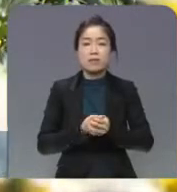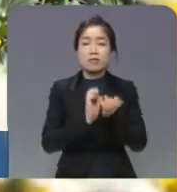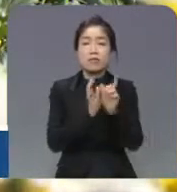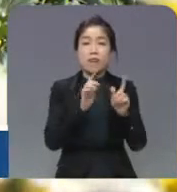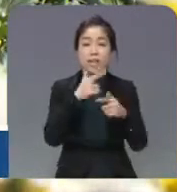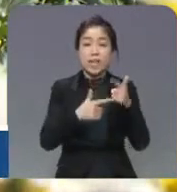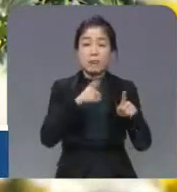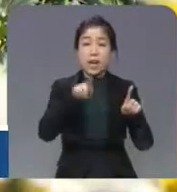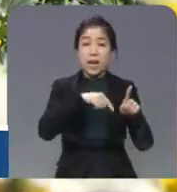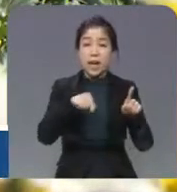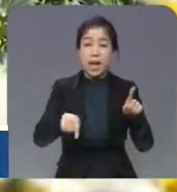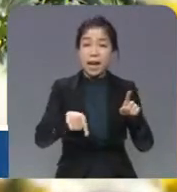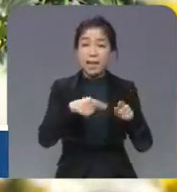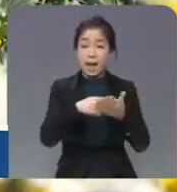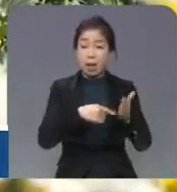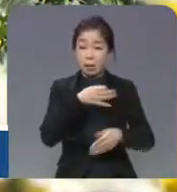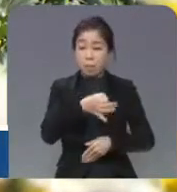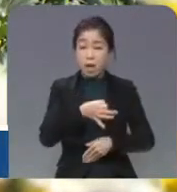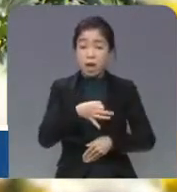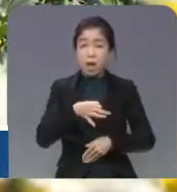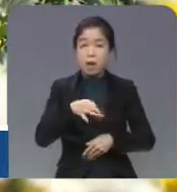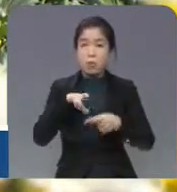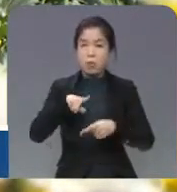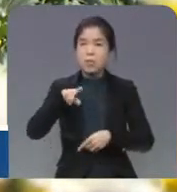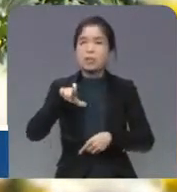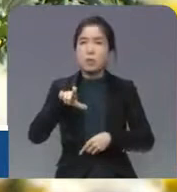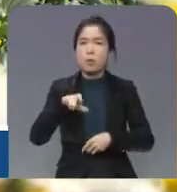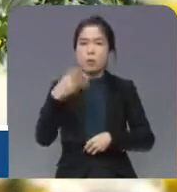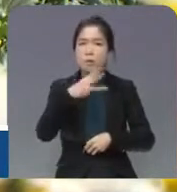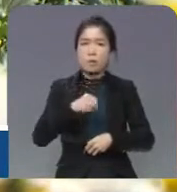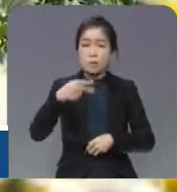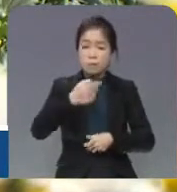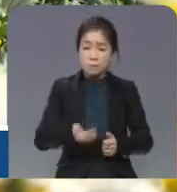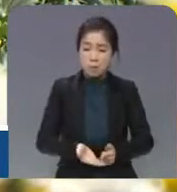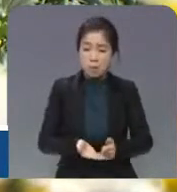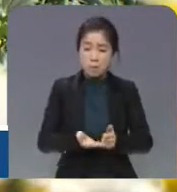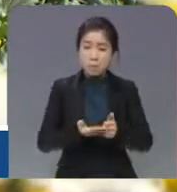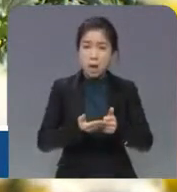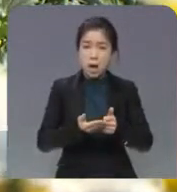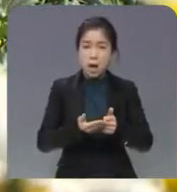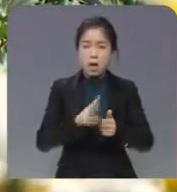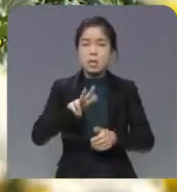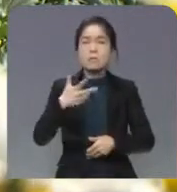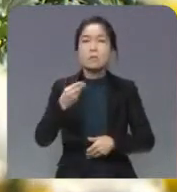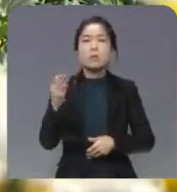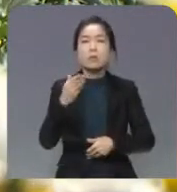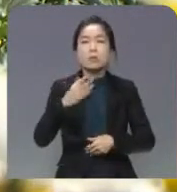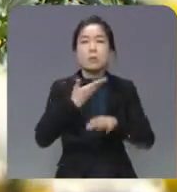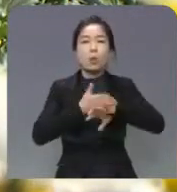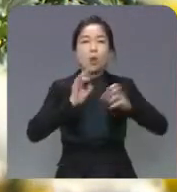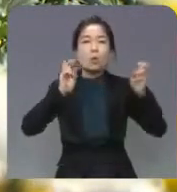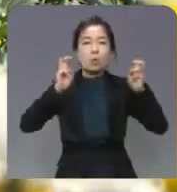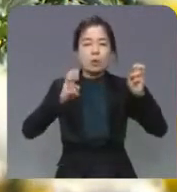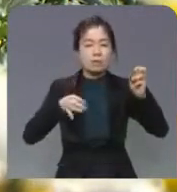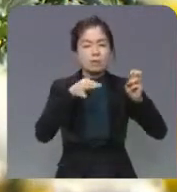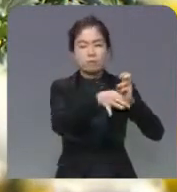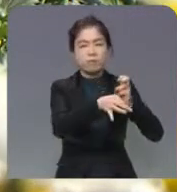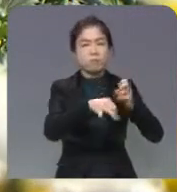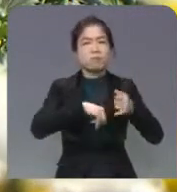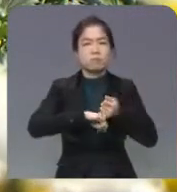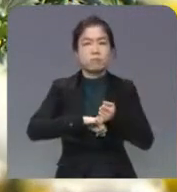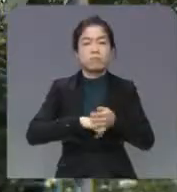그루당 로열티는 평균 15원입니다. 3천 제곱미터를 재배할 경우 700만 원가량을 외국계 회사에 부담해야